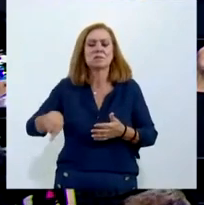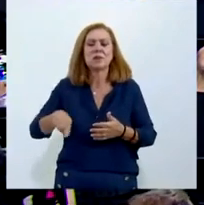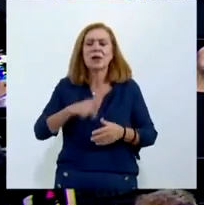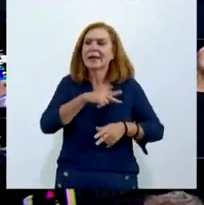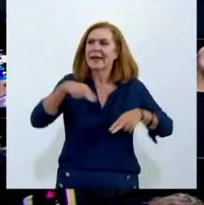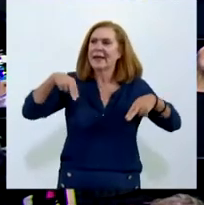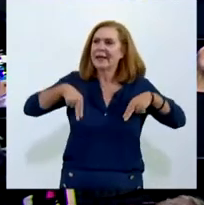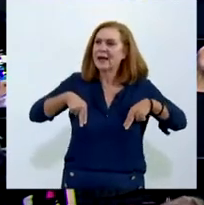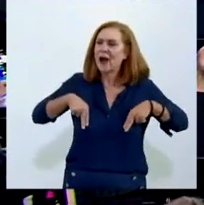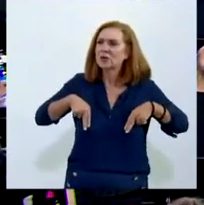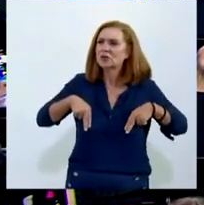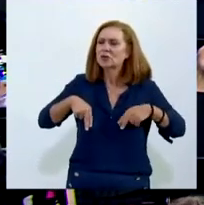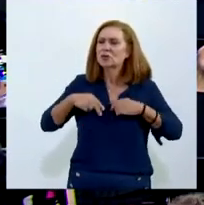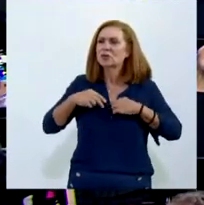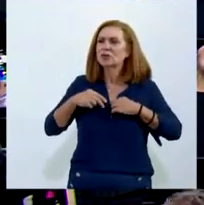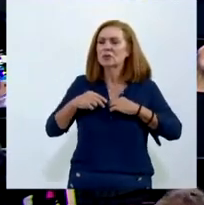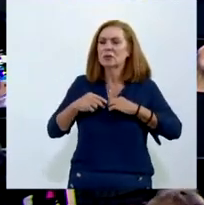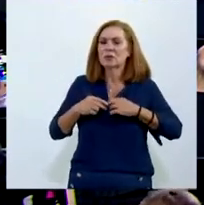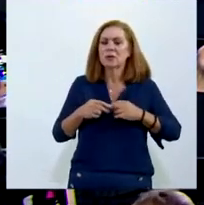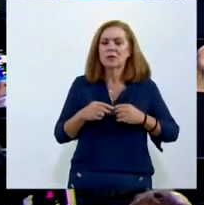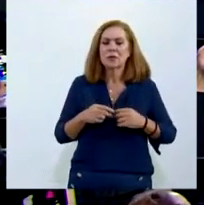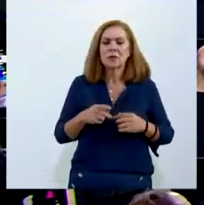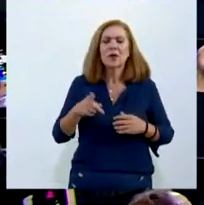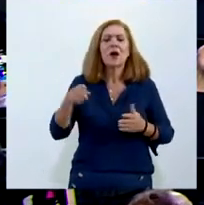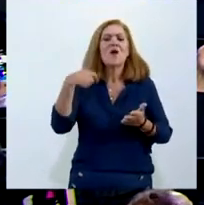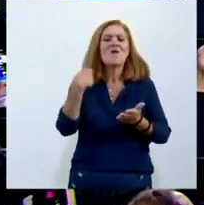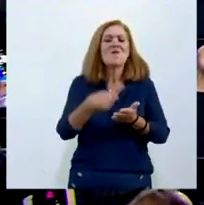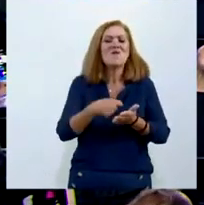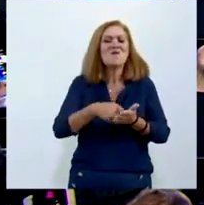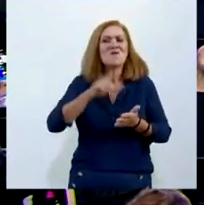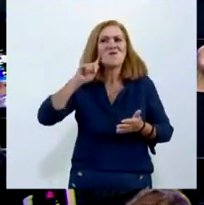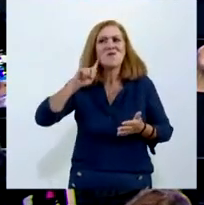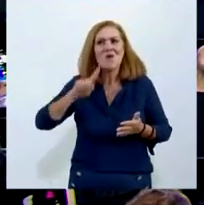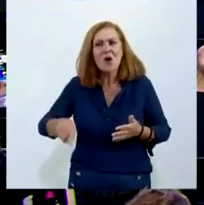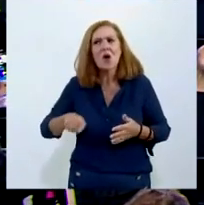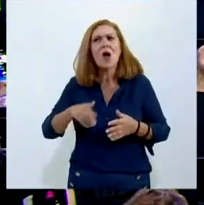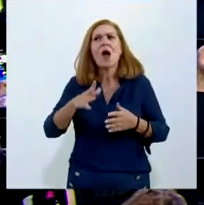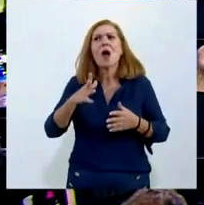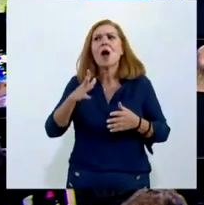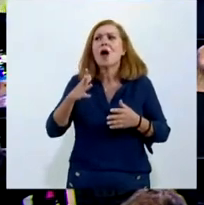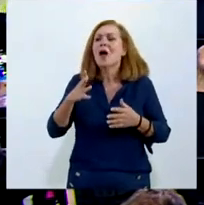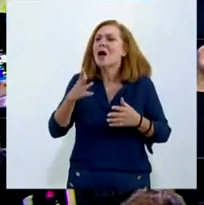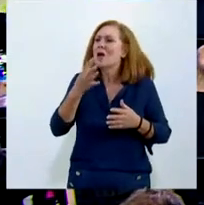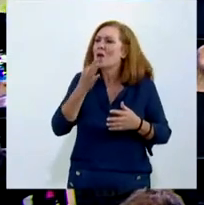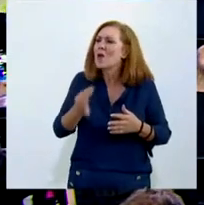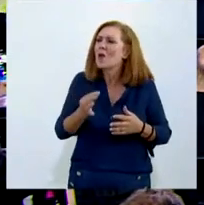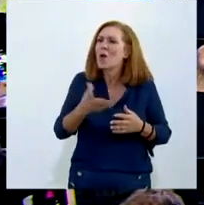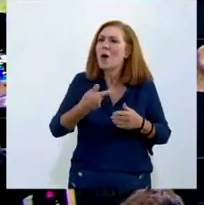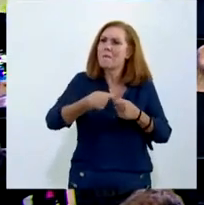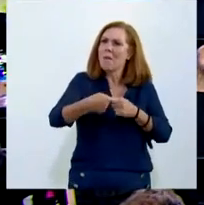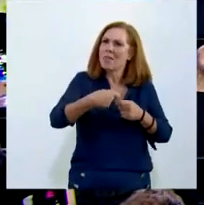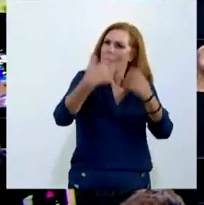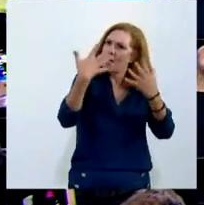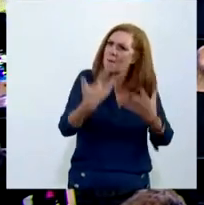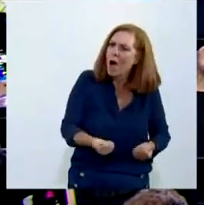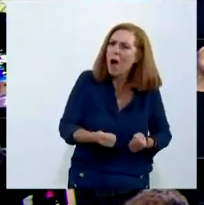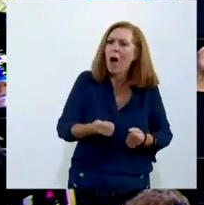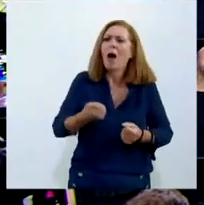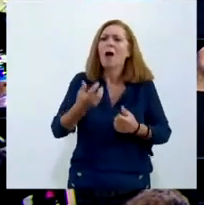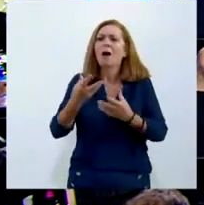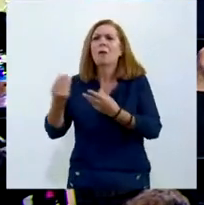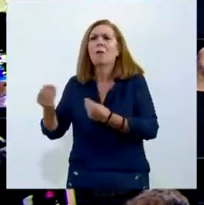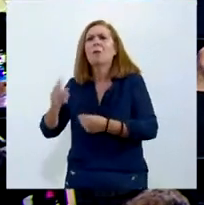ιτάται διαχρονικά από τη φοροδιαφυγή, όχι επειδή δεν υπάρχουν μέτρα, αλλά επειδή δεν εφαρμόζονται. Πώς μπορεί